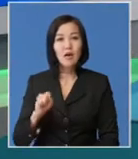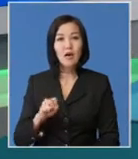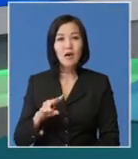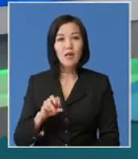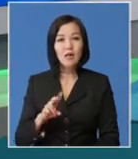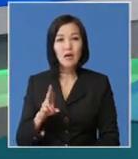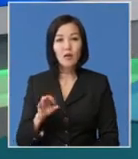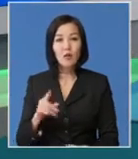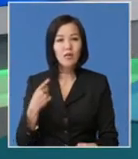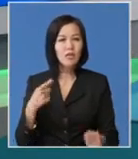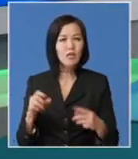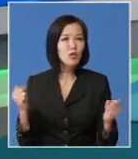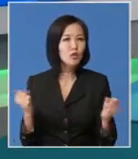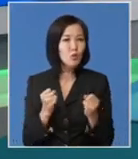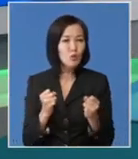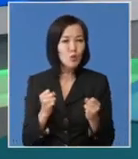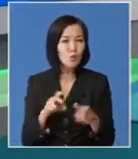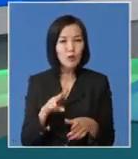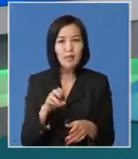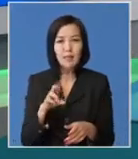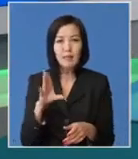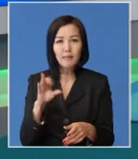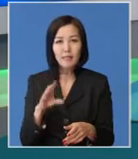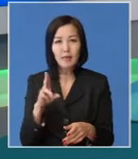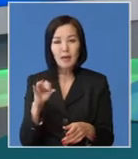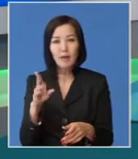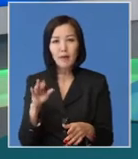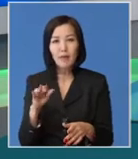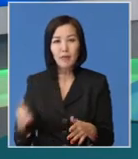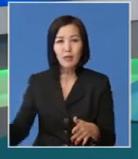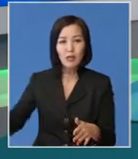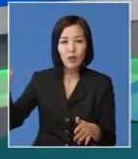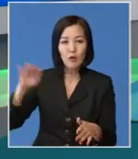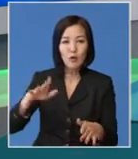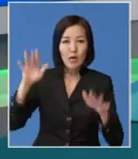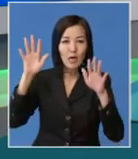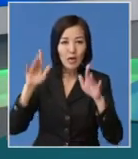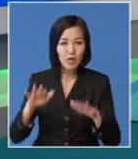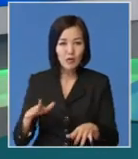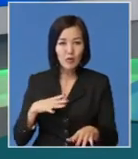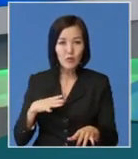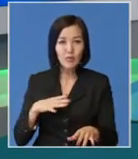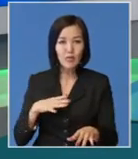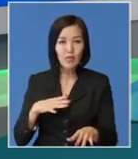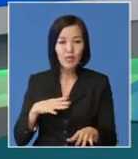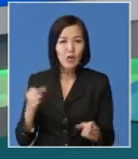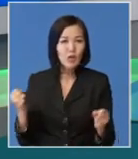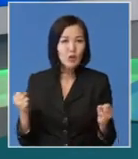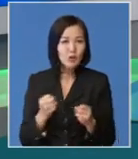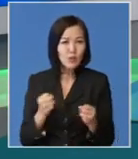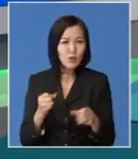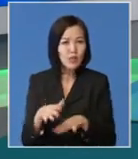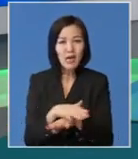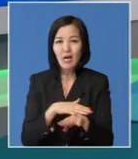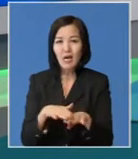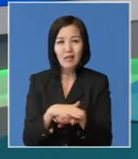Алакөлде бүгін ерекше суық болды. Лепсі мен Қабанбай аумақтарының таулы өңірлерінде қар жауыпты. Әйтсе де арқадан өтер ызғарын жергілікті